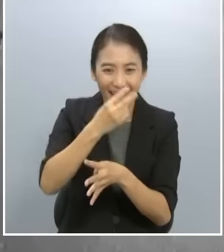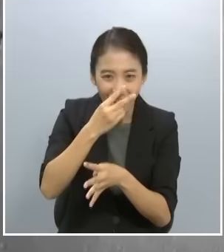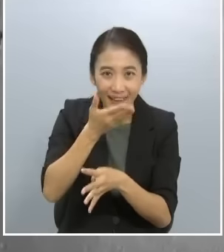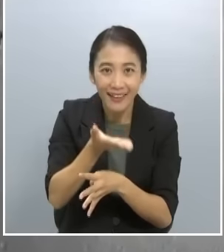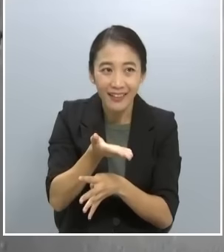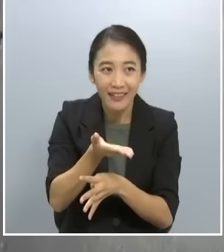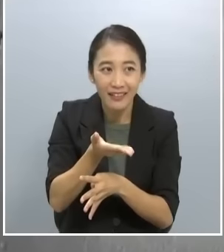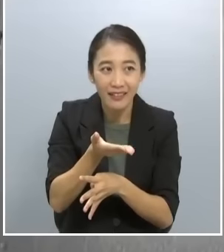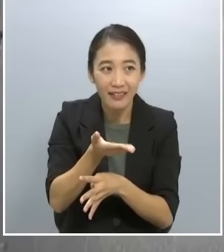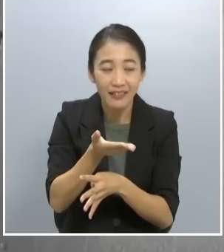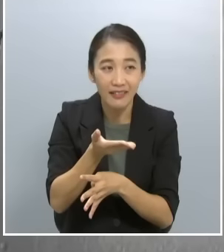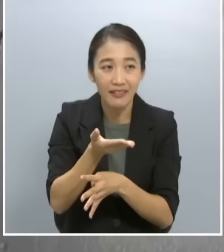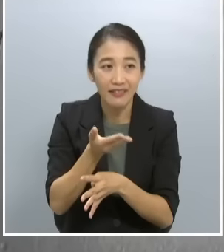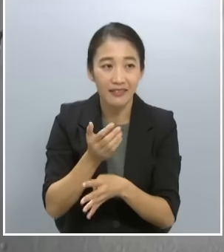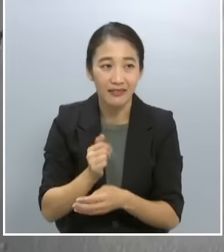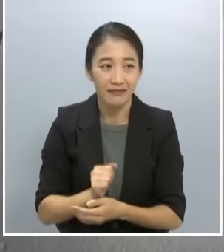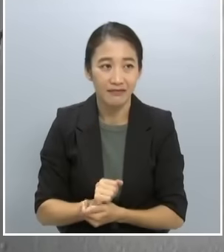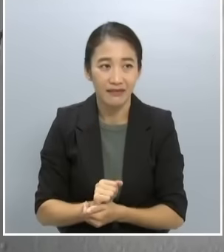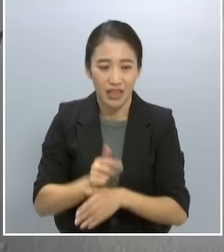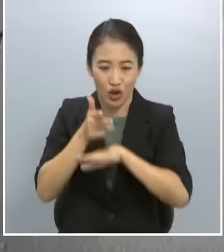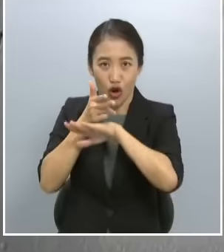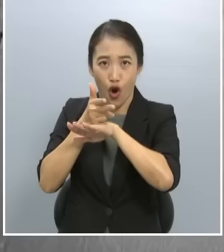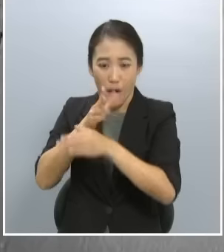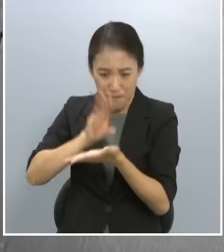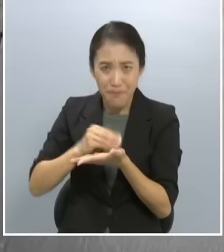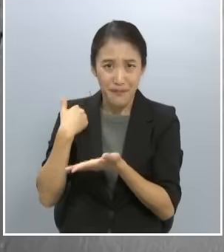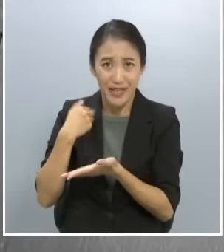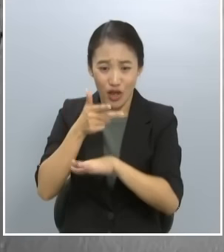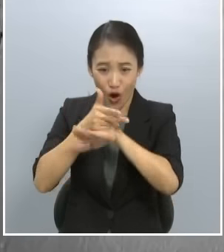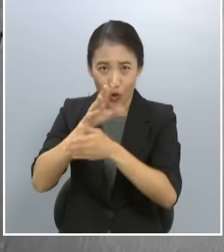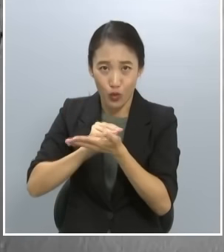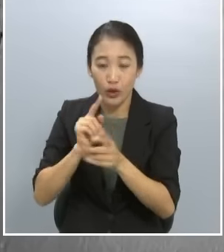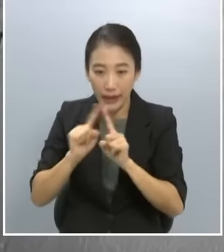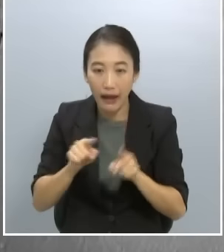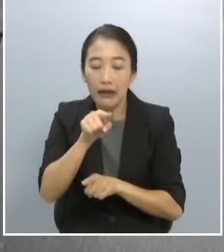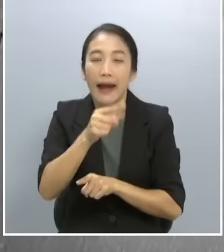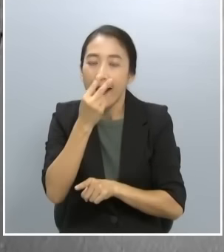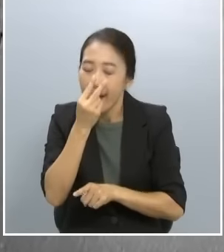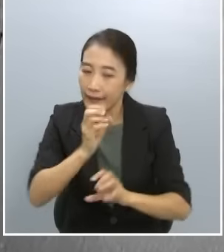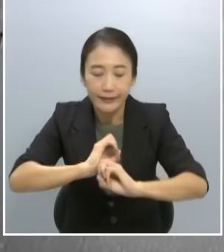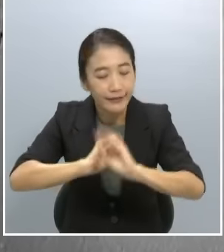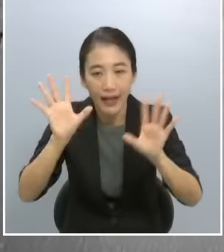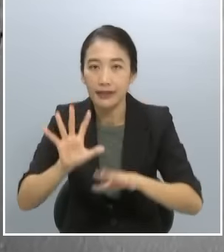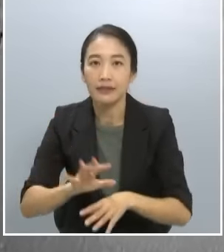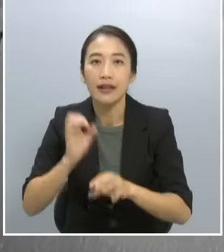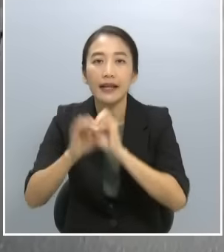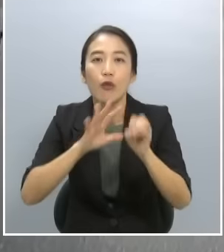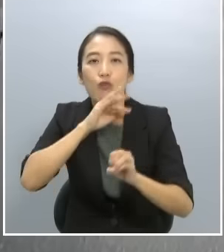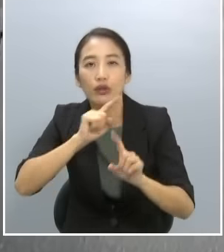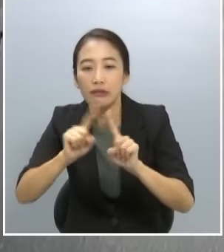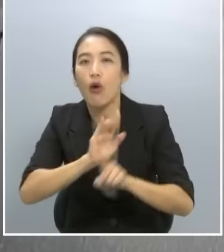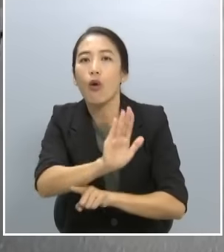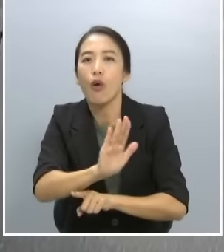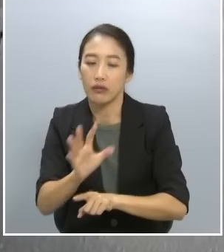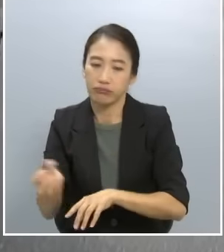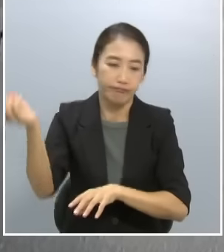มาเรื่อยๆแหละกล้องเขาก็ตั้งนี่จับผิดให้ดูเลย นี่ถุงขยะ นี่มาแล้วจ้าเห็นไหมฮะคุณผู้ชมครับ